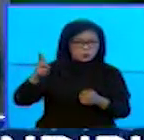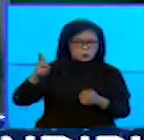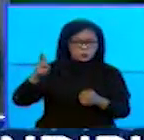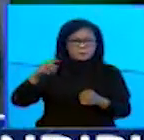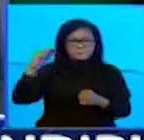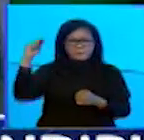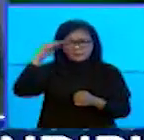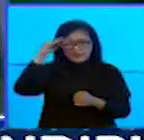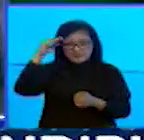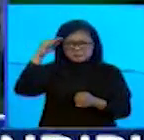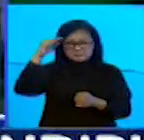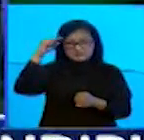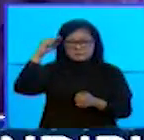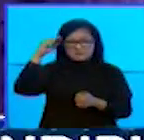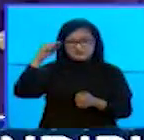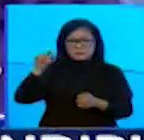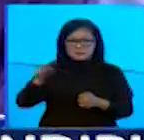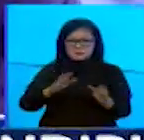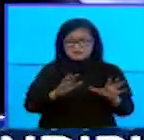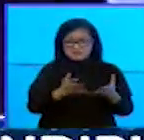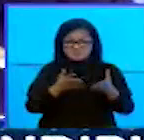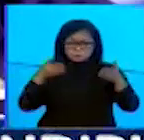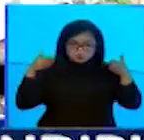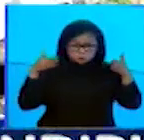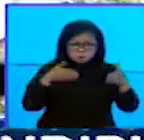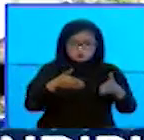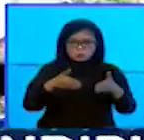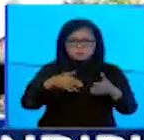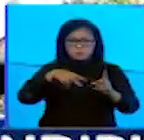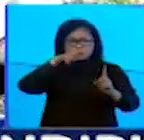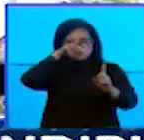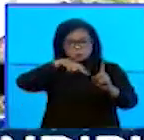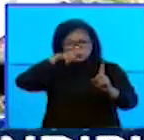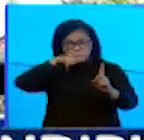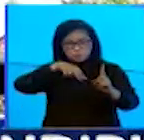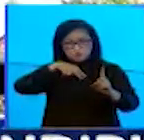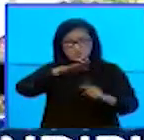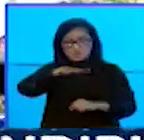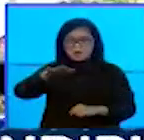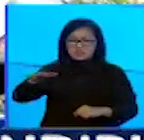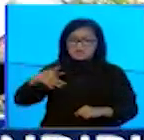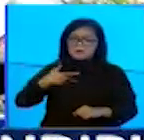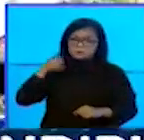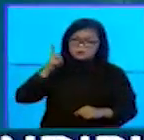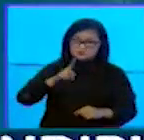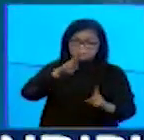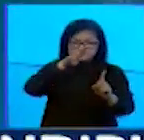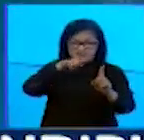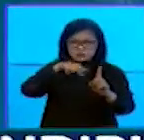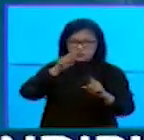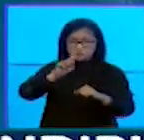pagi hari terutama akan Ada petugas khusus yang akan mengecek suhu tubuh dari para murid yang hendak mempelajari di sekolah ini